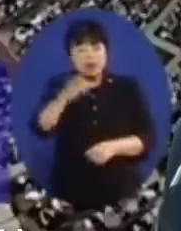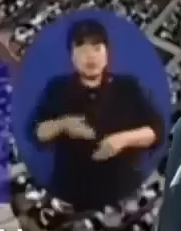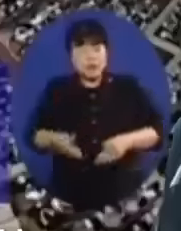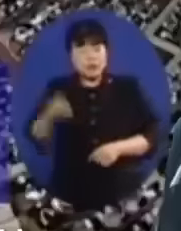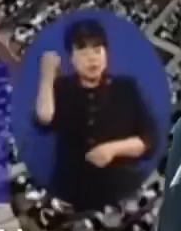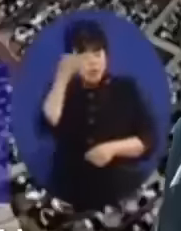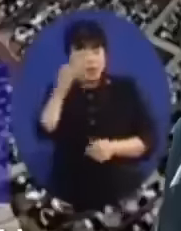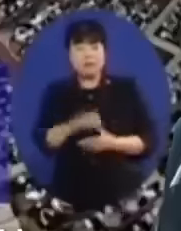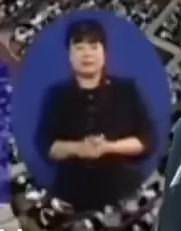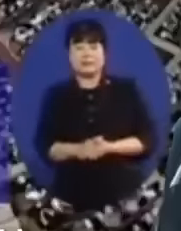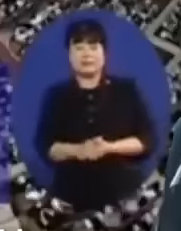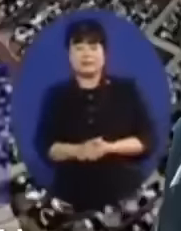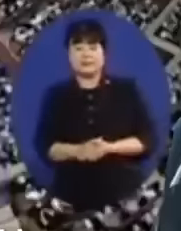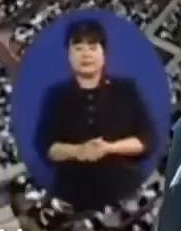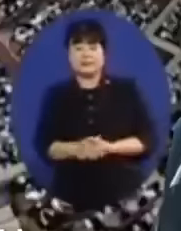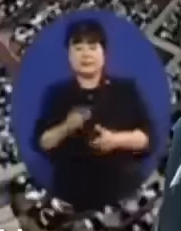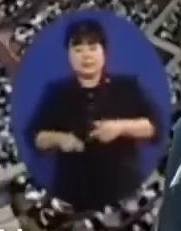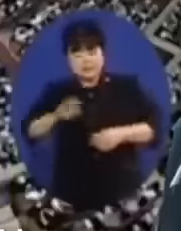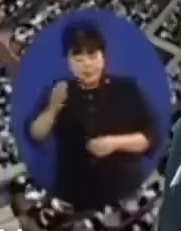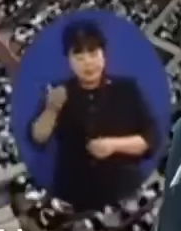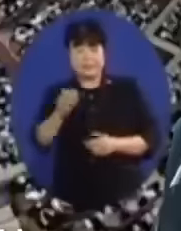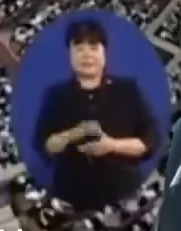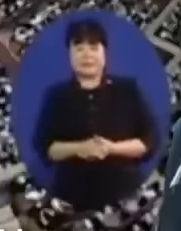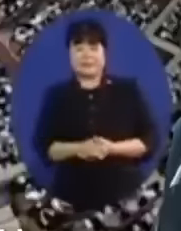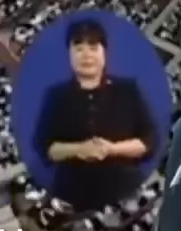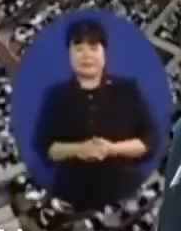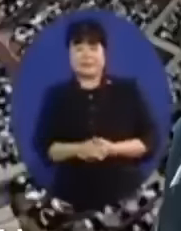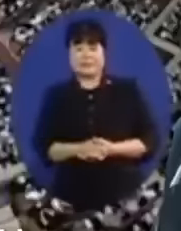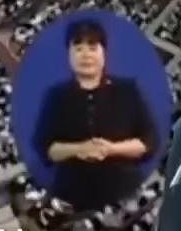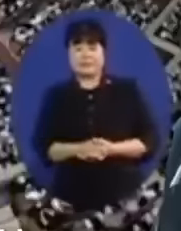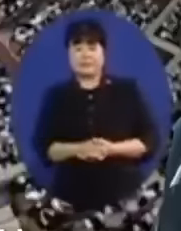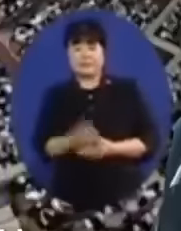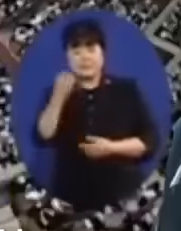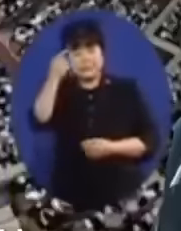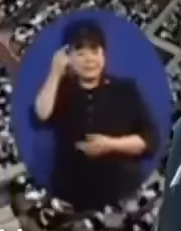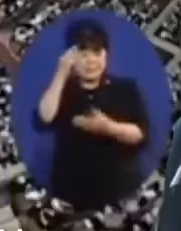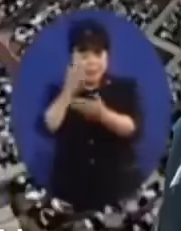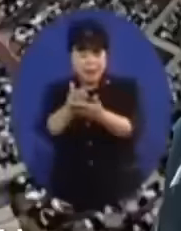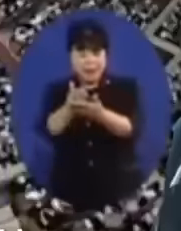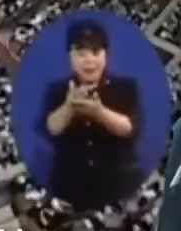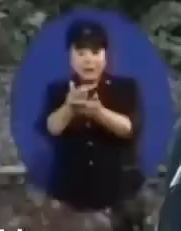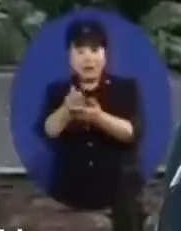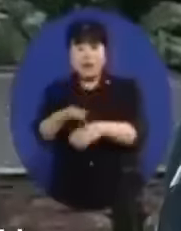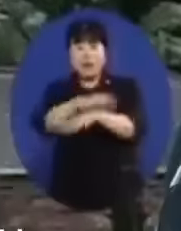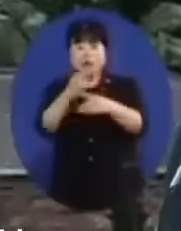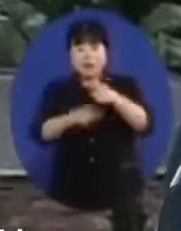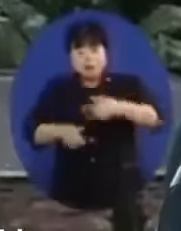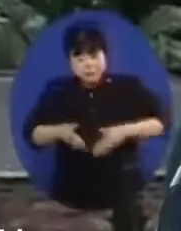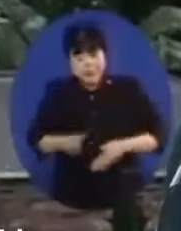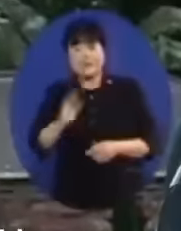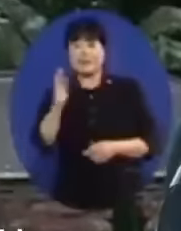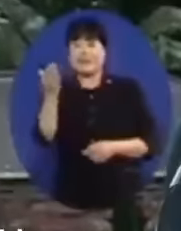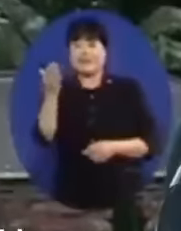영이니 거듭나야 한다는 것을 이상하게 생각하지 마라. 여러분, 우리 모두 다 거듭나야 되는